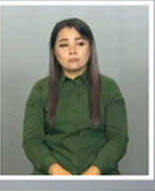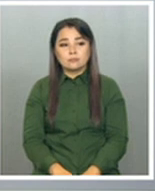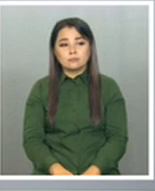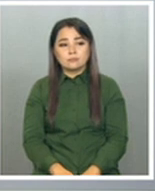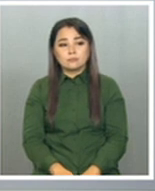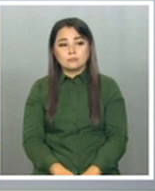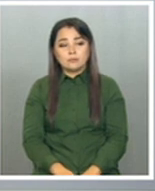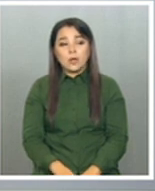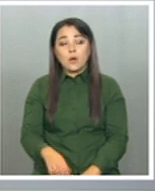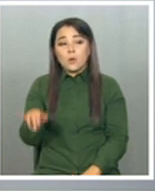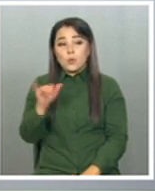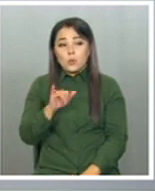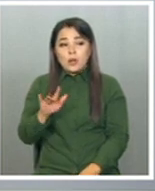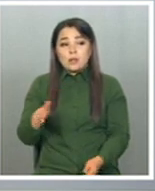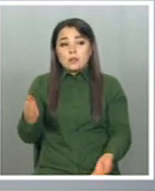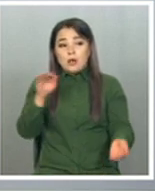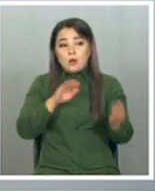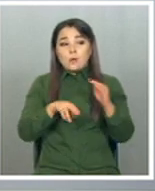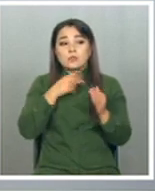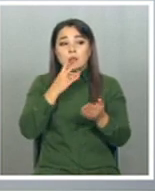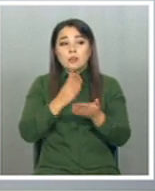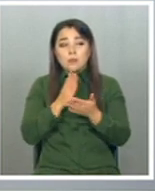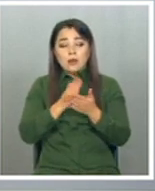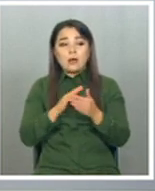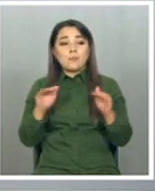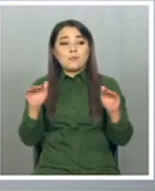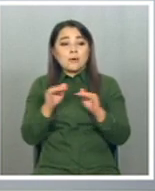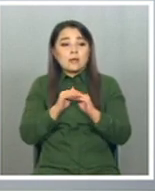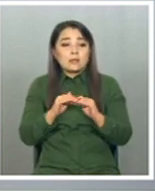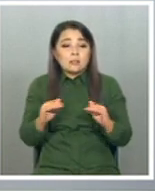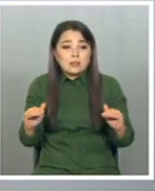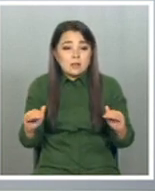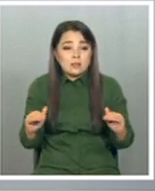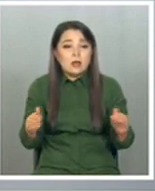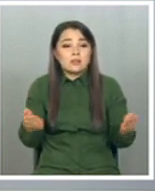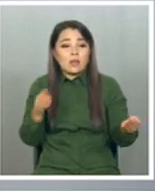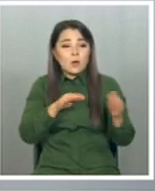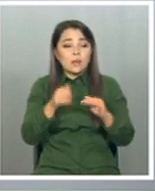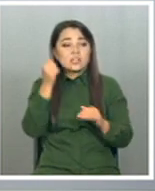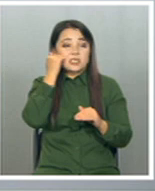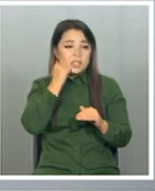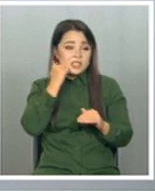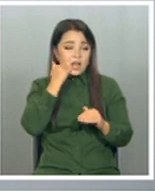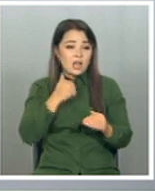Балар, міне, Орал тауы, көріп тұрсыздар, бұл аласа тау, сондықтан бұл ескі тау.